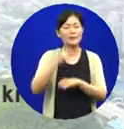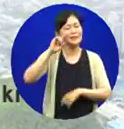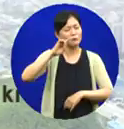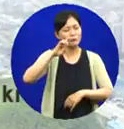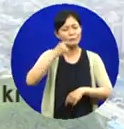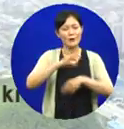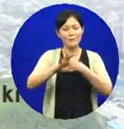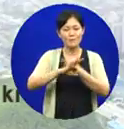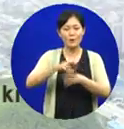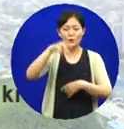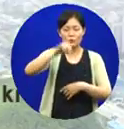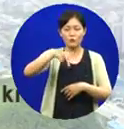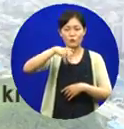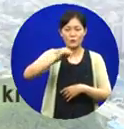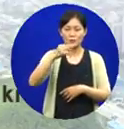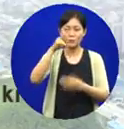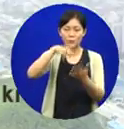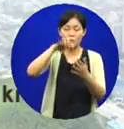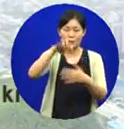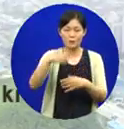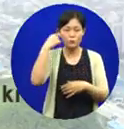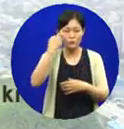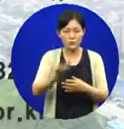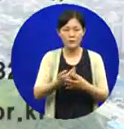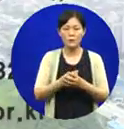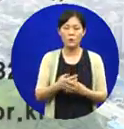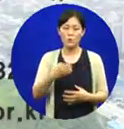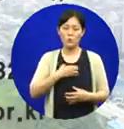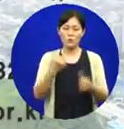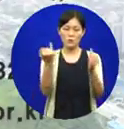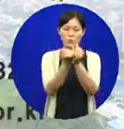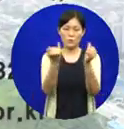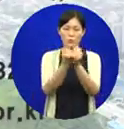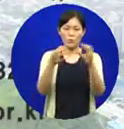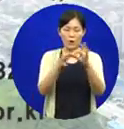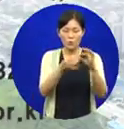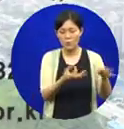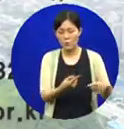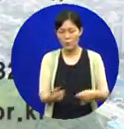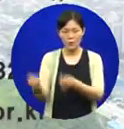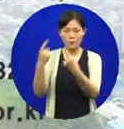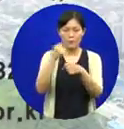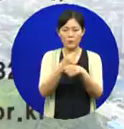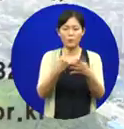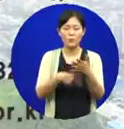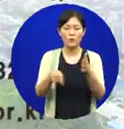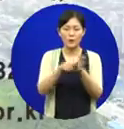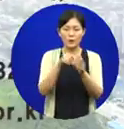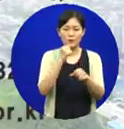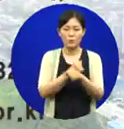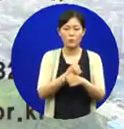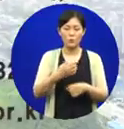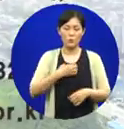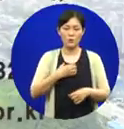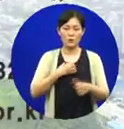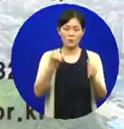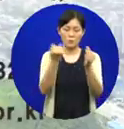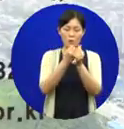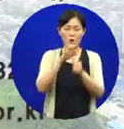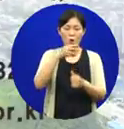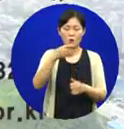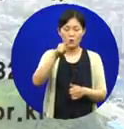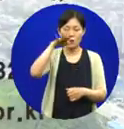열립니다. 자세한 내용은 수지도서관으로 문의하세요. 위기부부의 관계 회복과 친밀감 향상을 위한